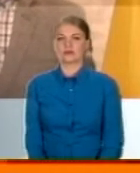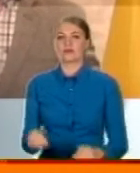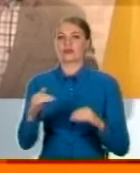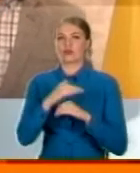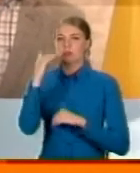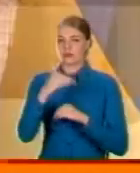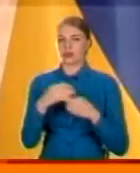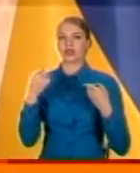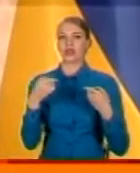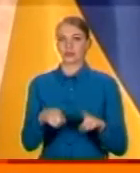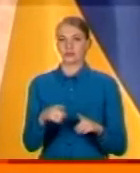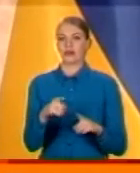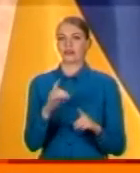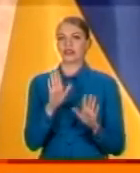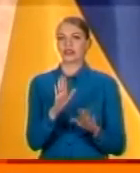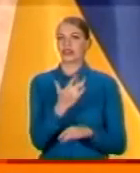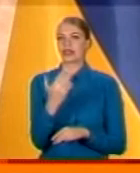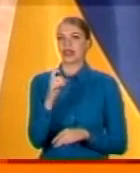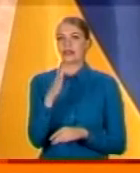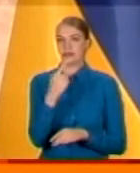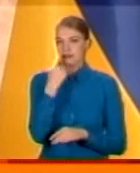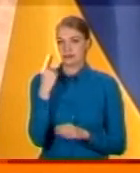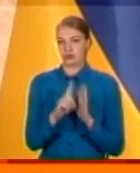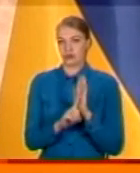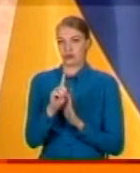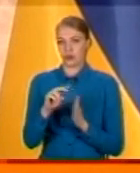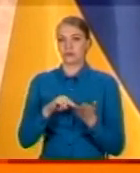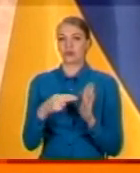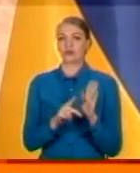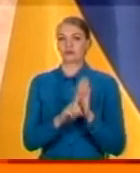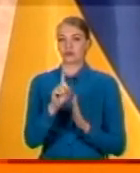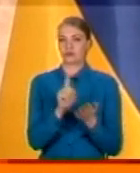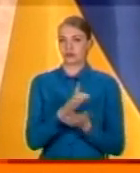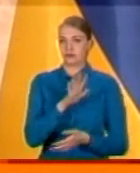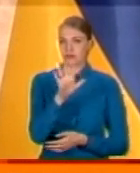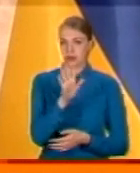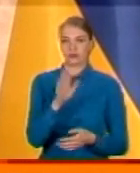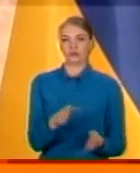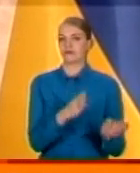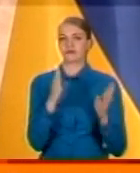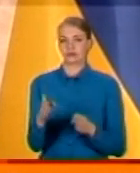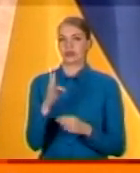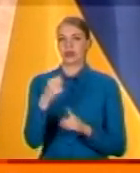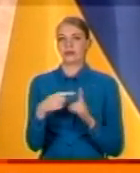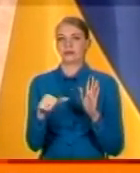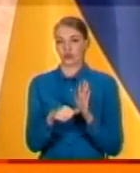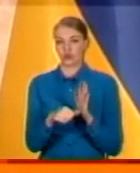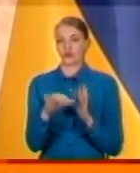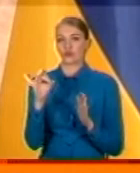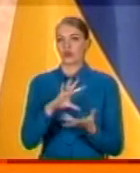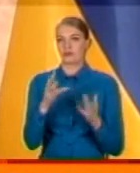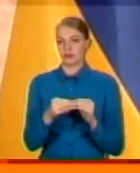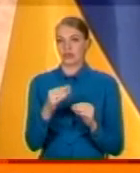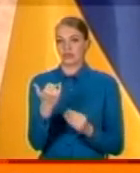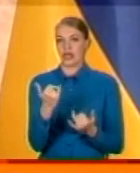Добрий вечір, Віта. Насправді воно буквально кілька хвилин тому розпочалося. Планували його розпочати о 5-й годині, потім перенесли на о 5:30. От буквально